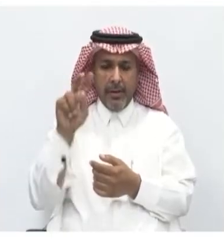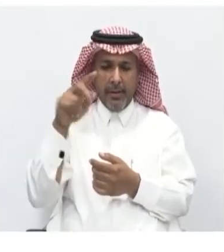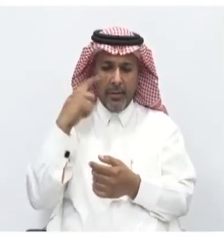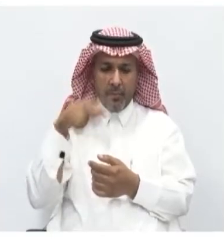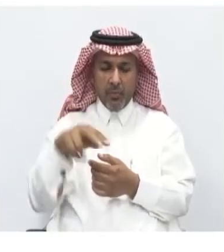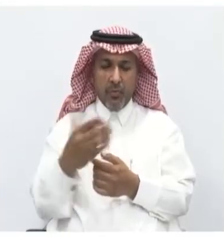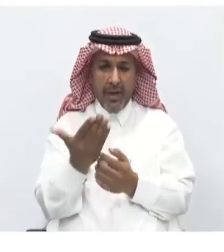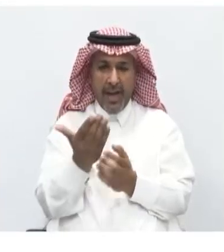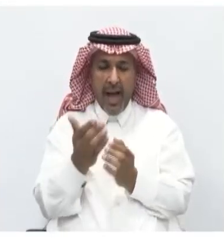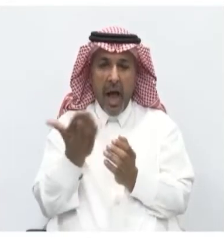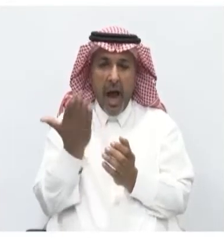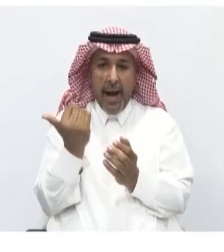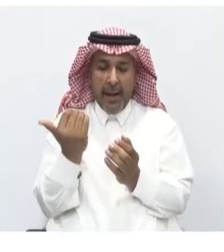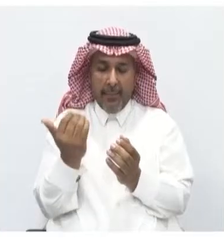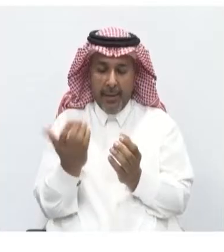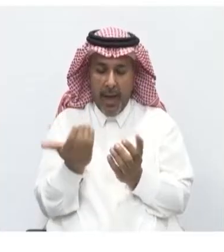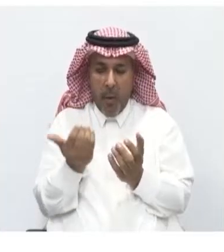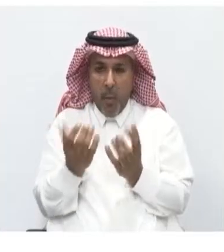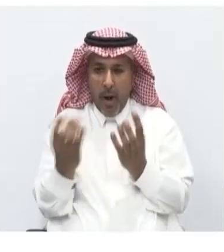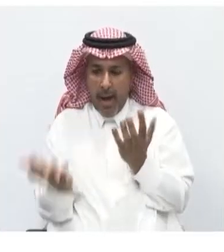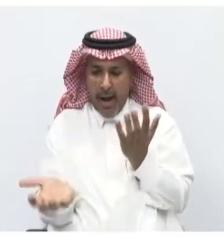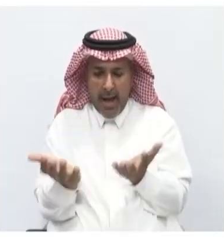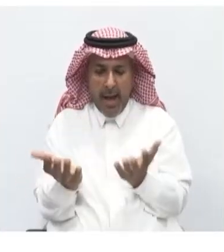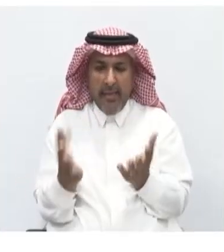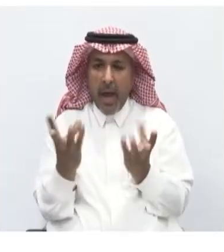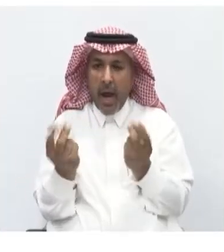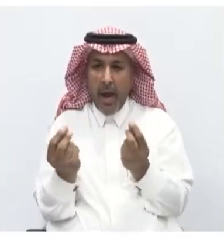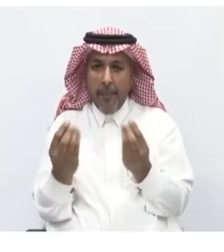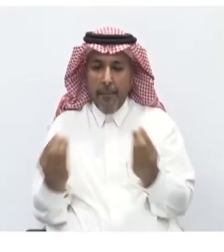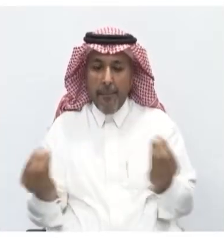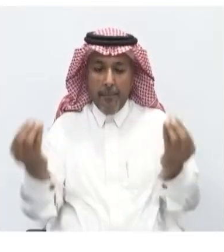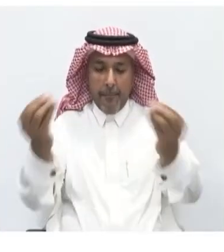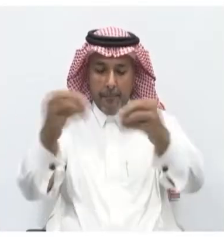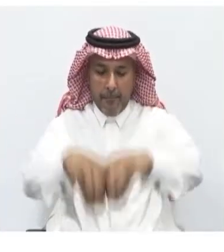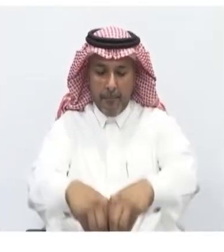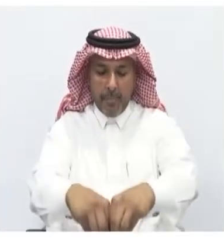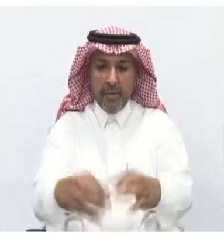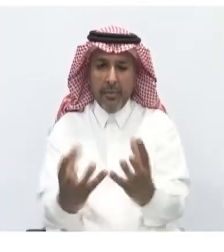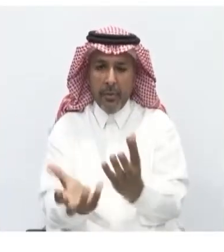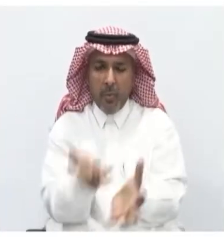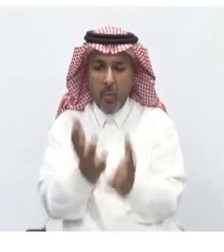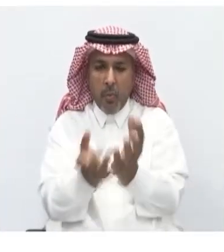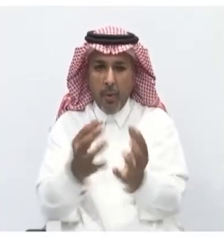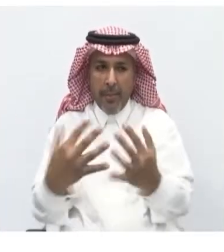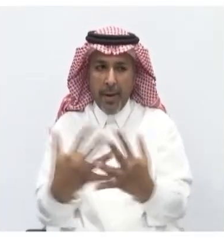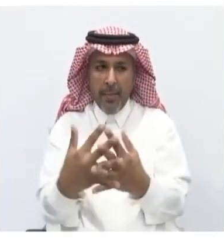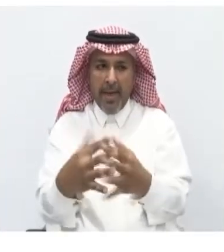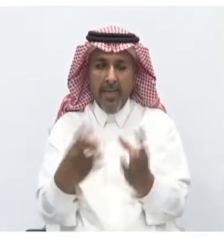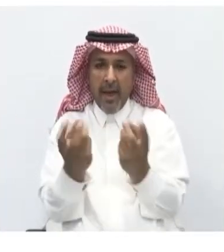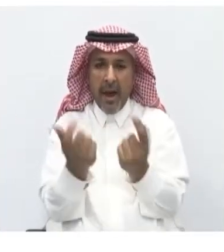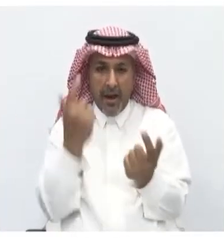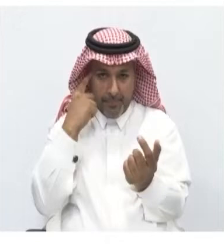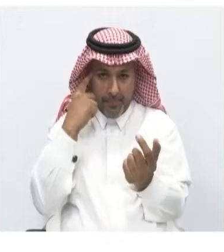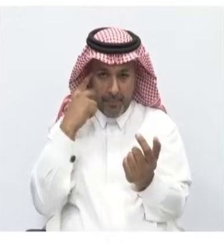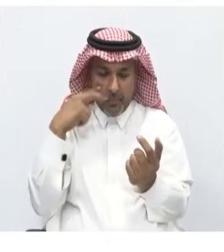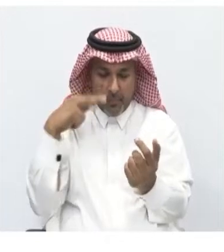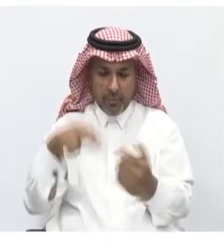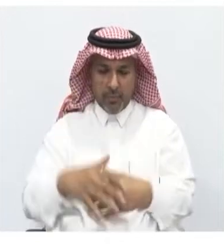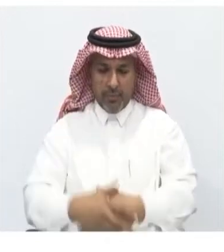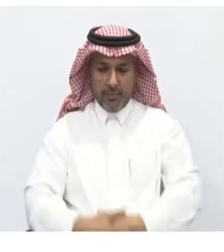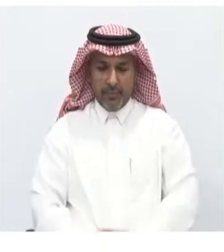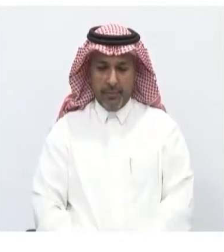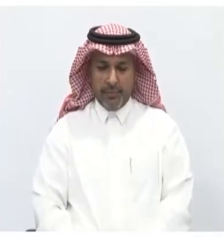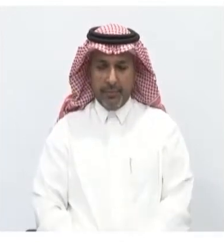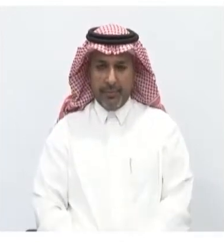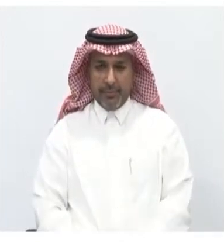لاحظ معي قبل التفاعل اذا المواد التي يبدا بها التفاعل اذا ما المقصود بالمواد